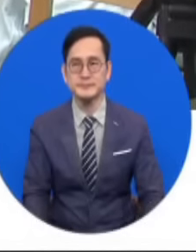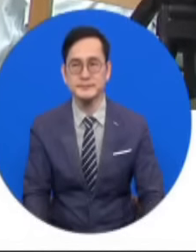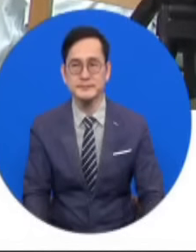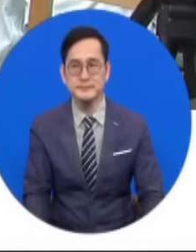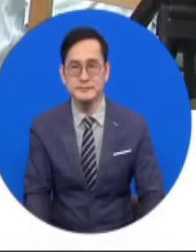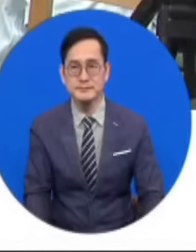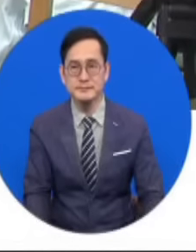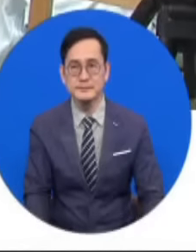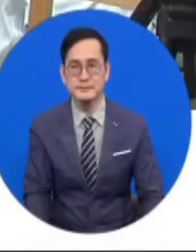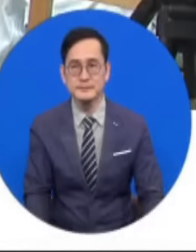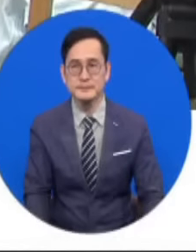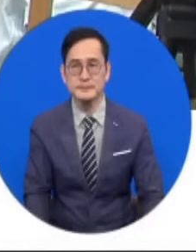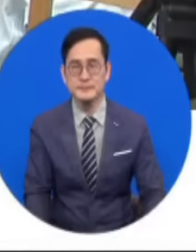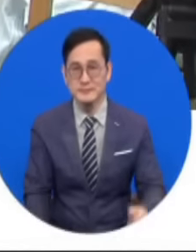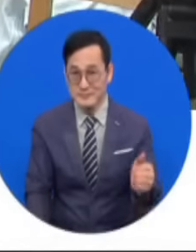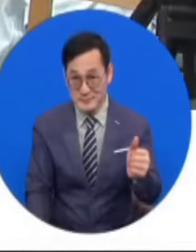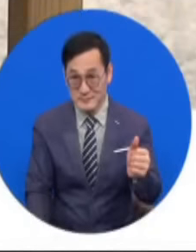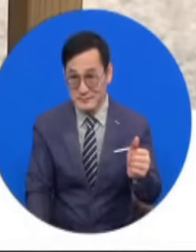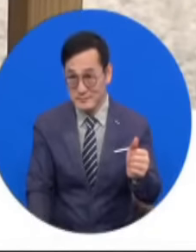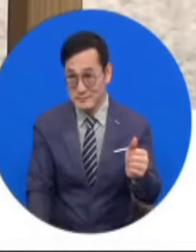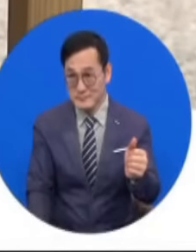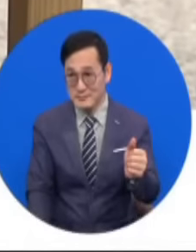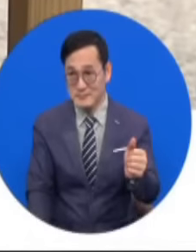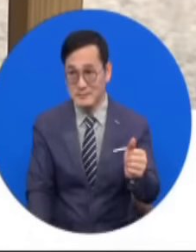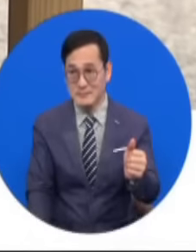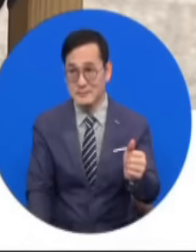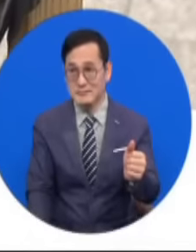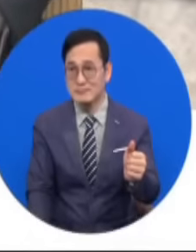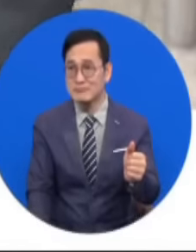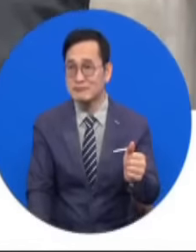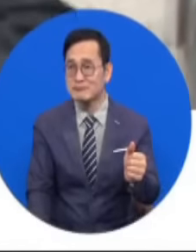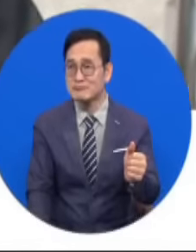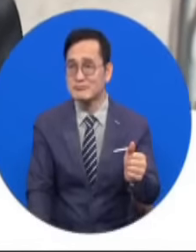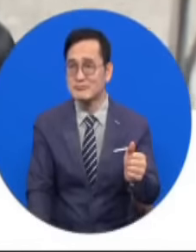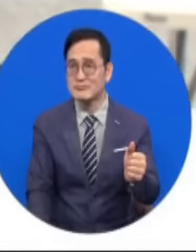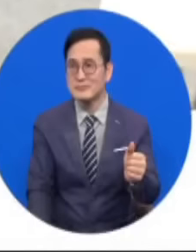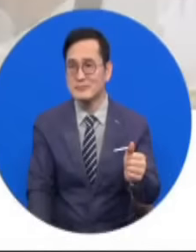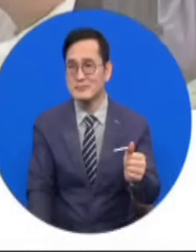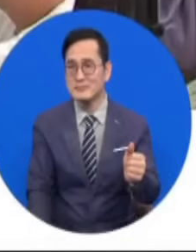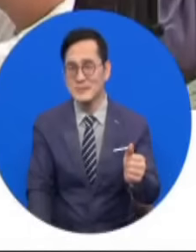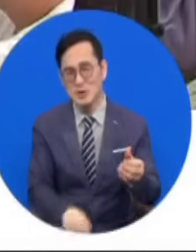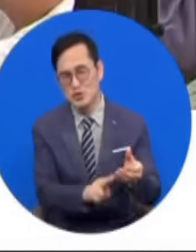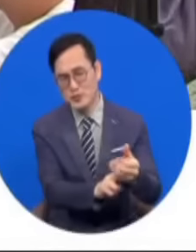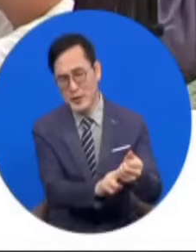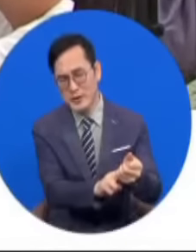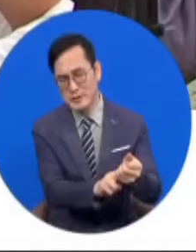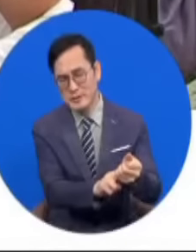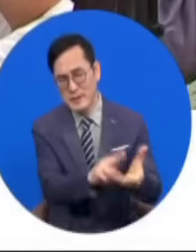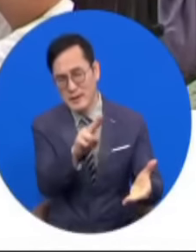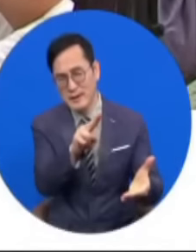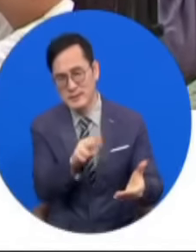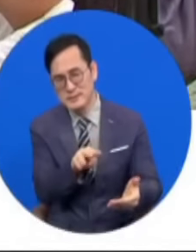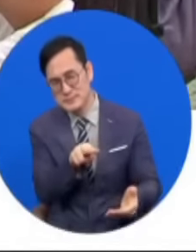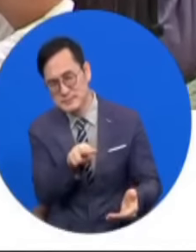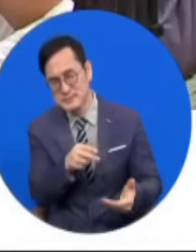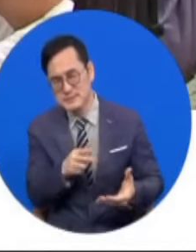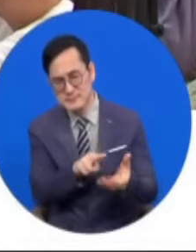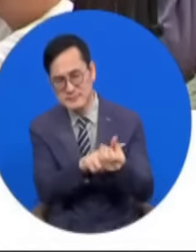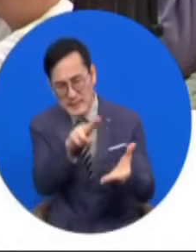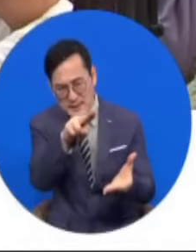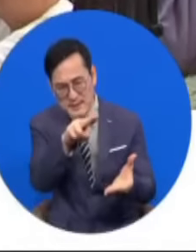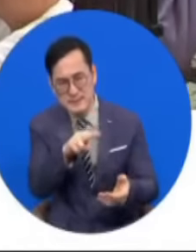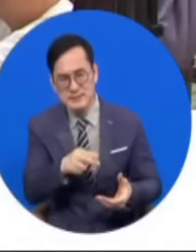후보 어떤 정치적 컨텐츠가 드러나고 있지 않는가 숨겨 놨던 근데 굉장히 저도 이제 실망을 하고 있어요 만약에